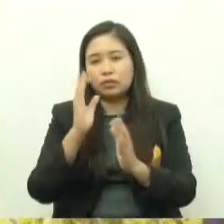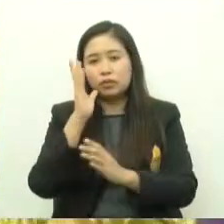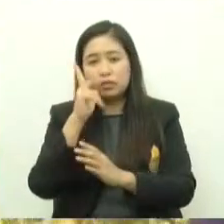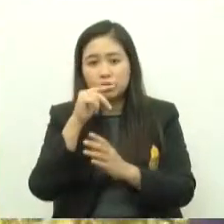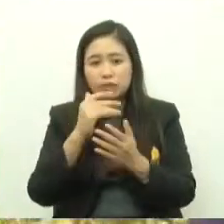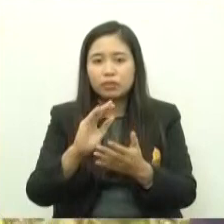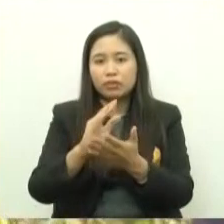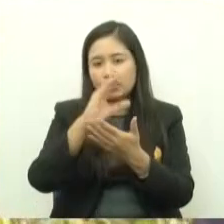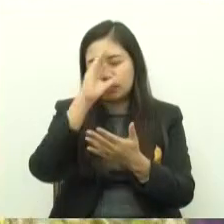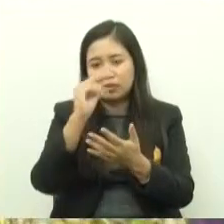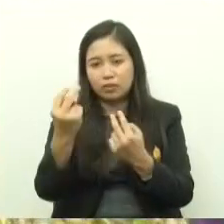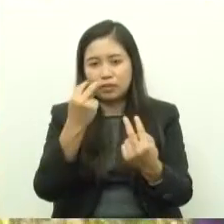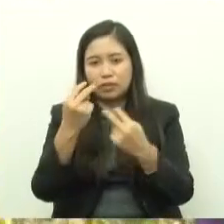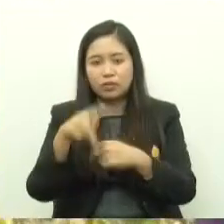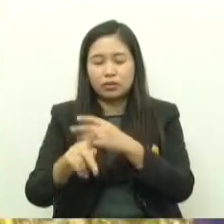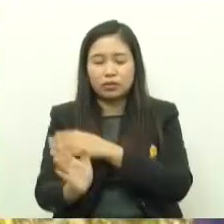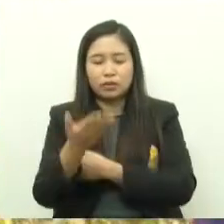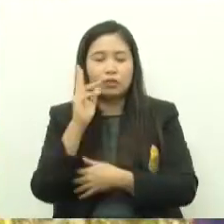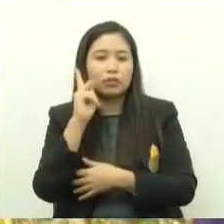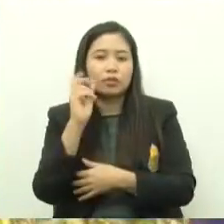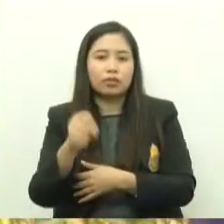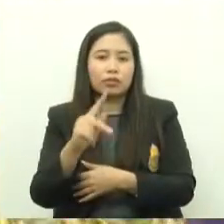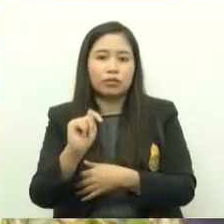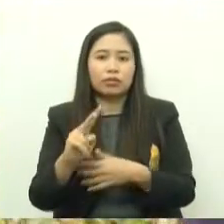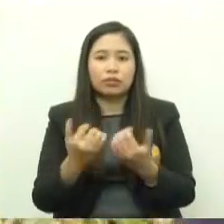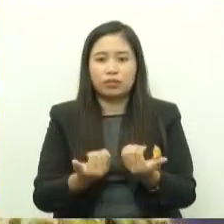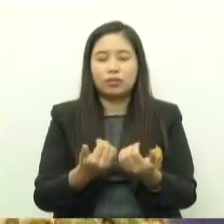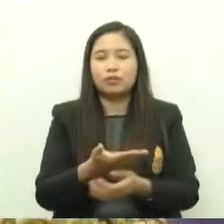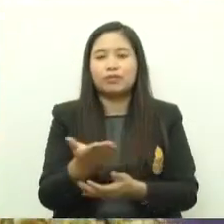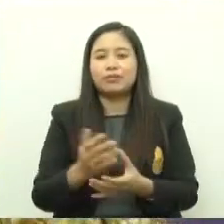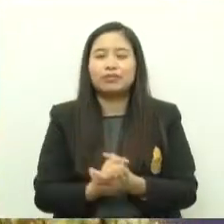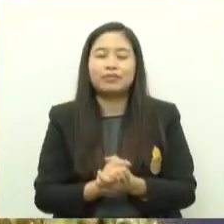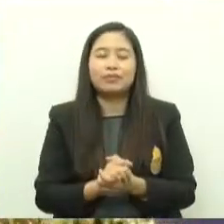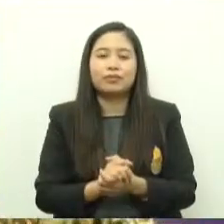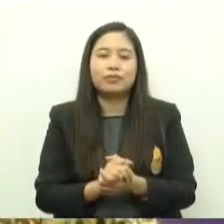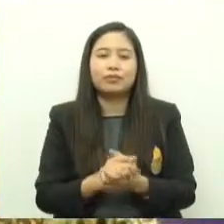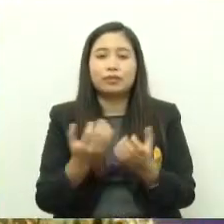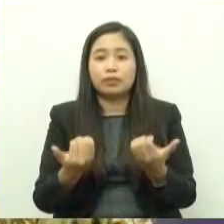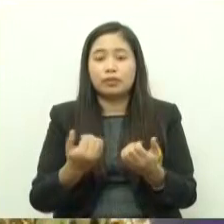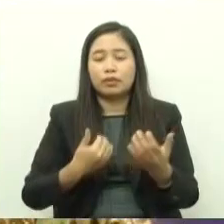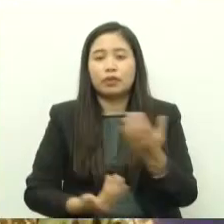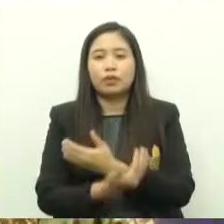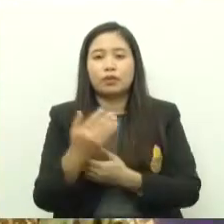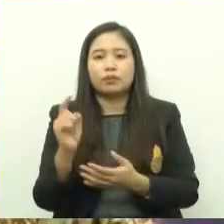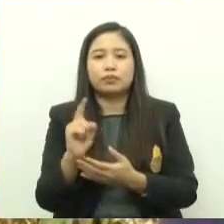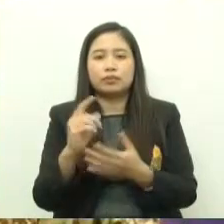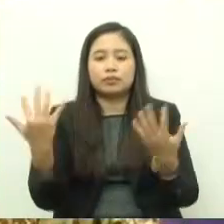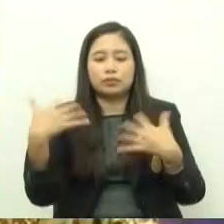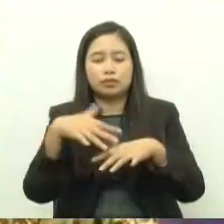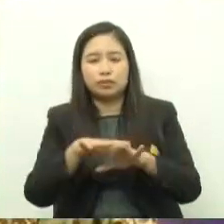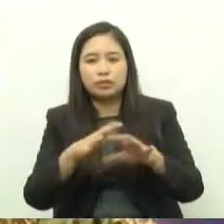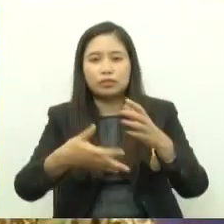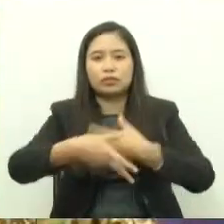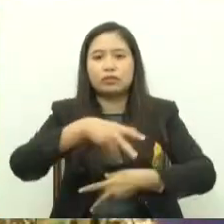ที่ชมรายการพุธเช้าข่าวสปฐทุกท่านครับอวันนี้ผมมีโอกาสได้มาร่วมกิจกรรมในงาน